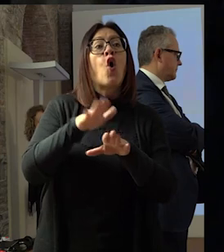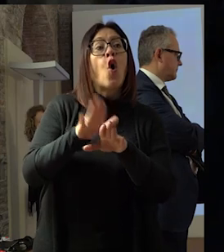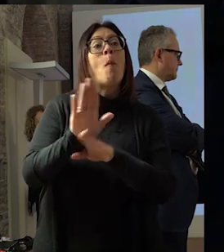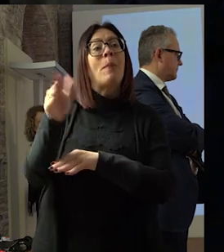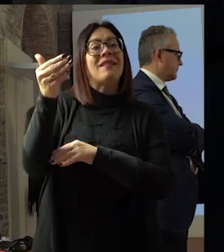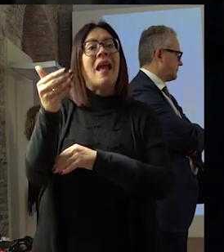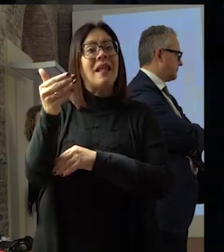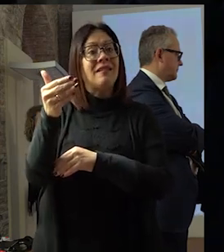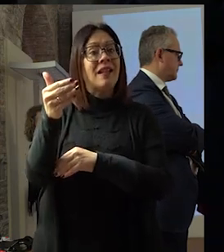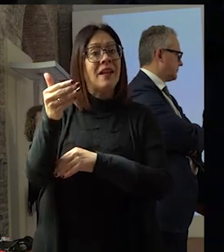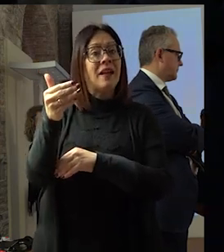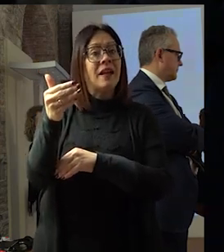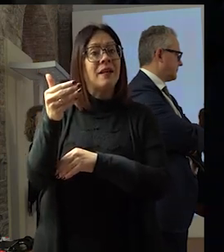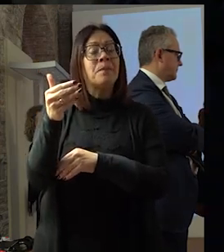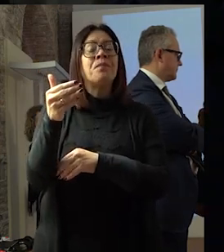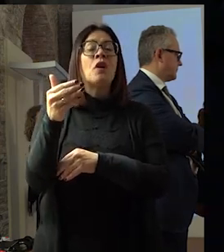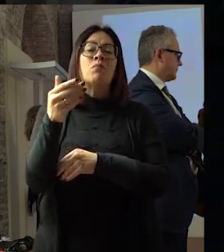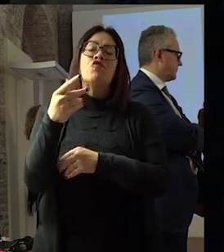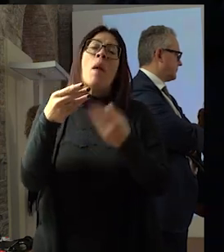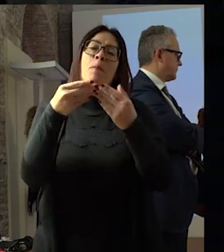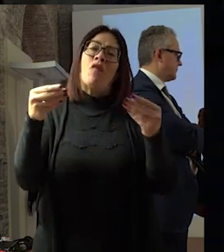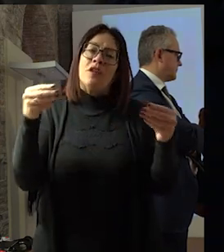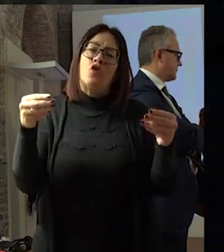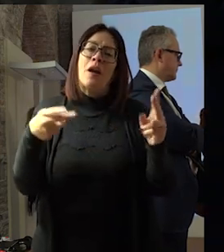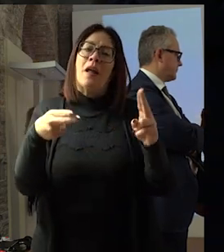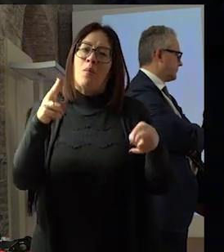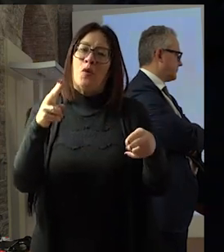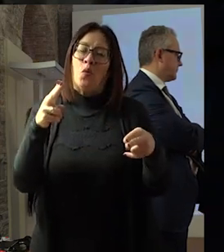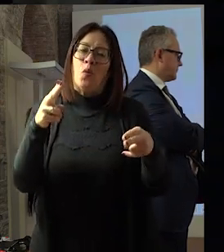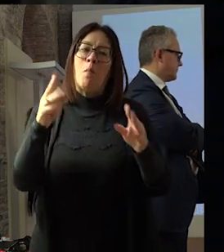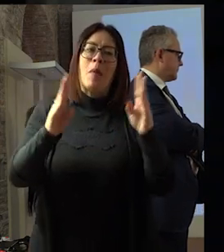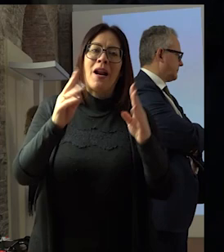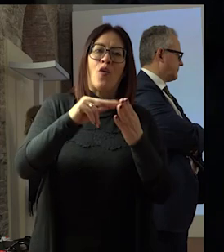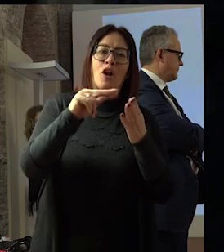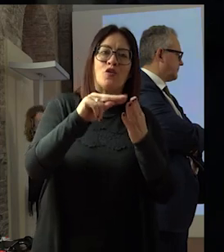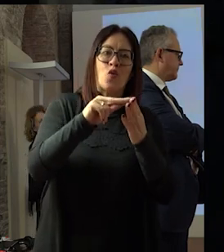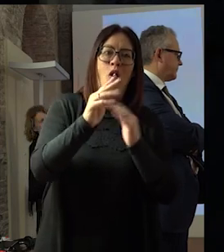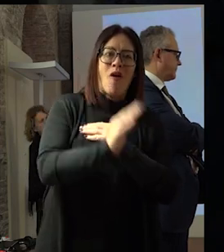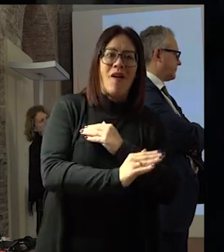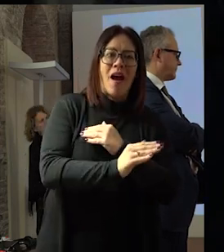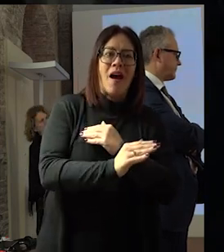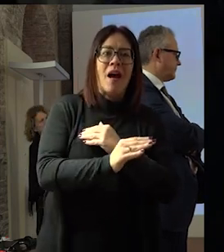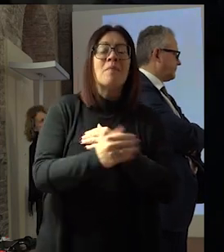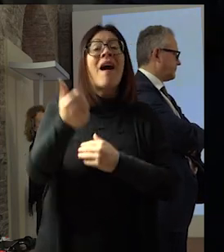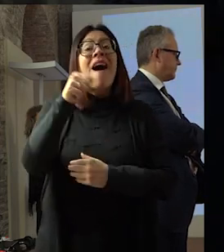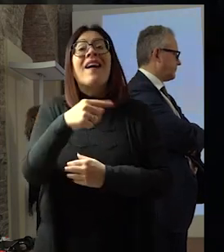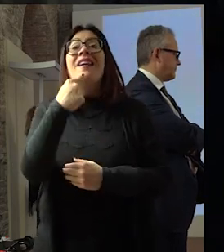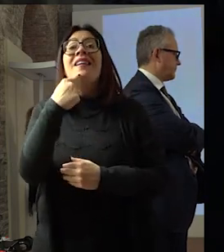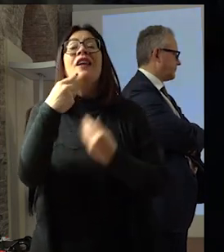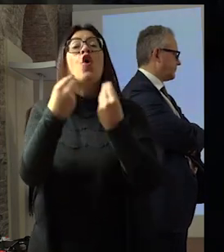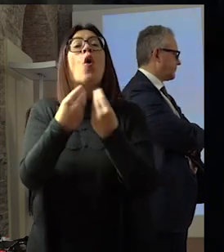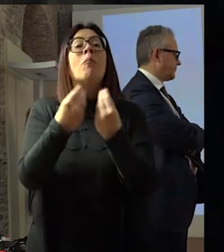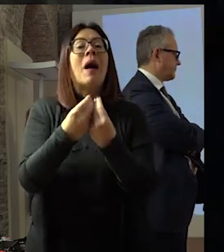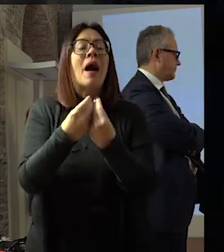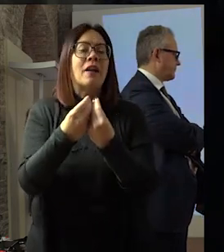indirizzato e anche quindi c'è maggiore professionalità e anche coloro che sono i vostri compagni di vita, di corso, sono più adulti,